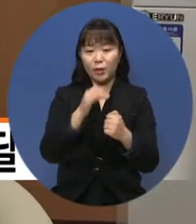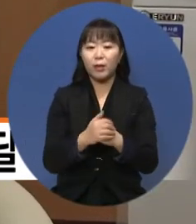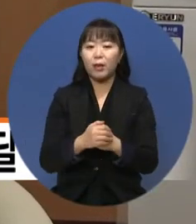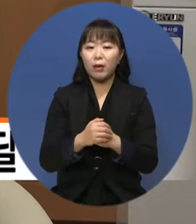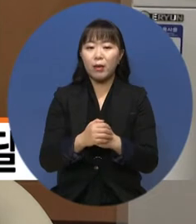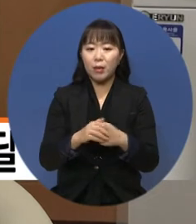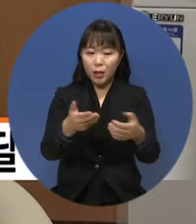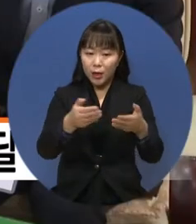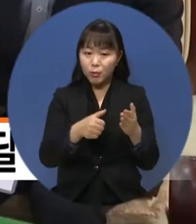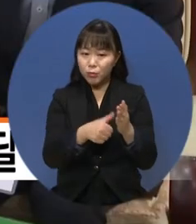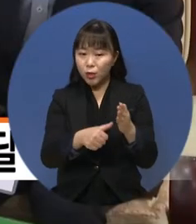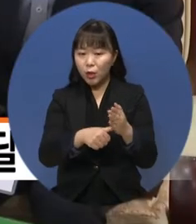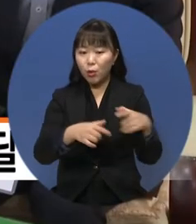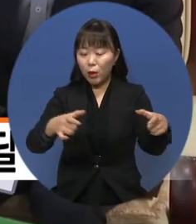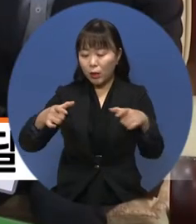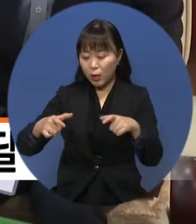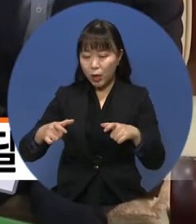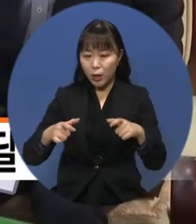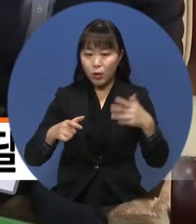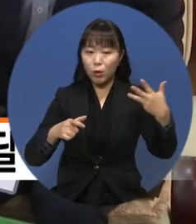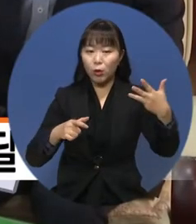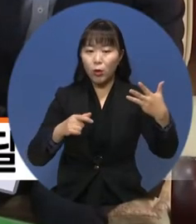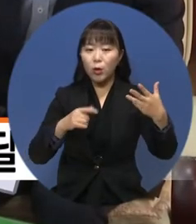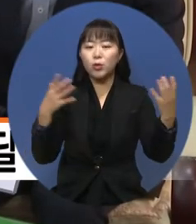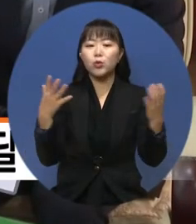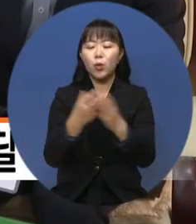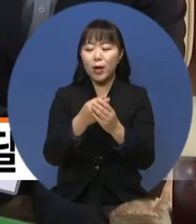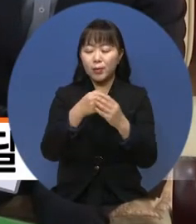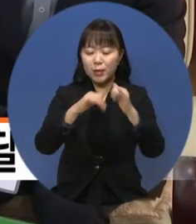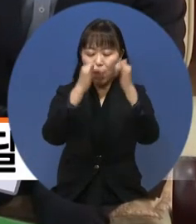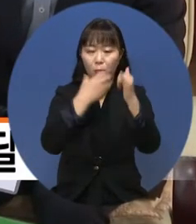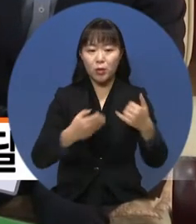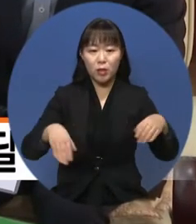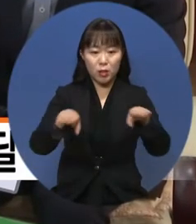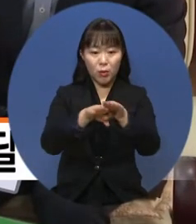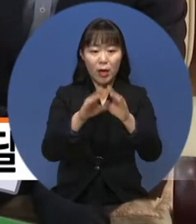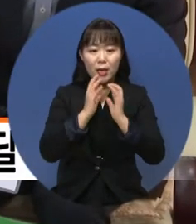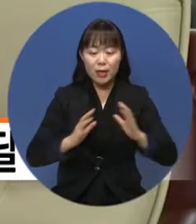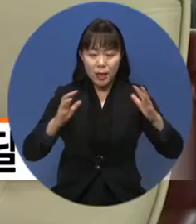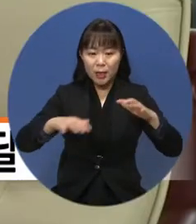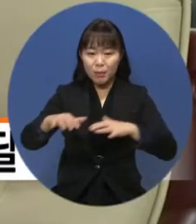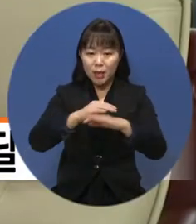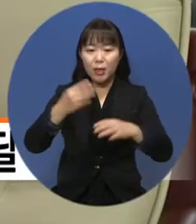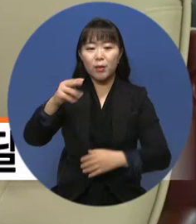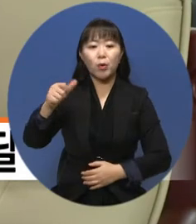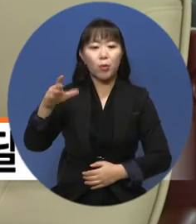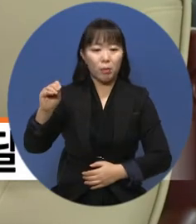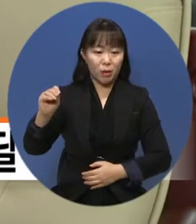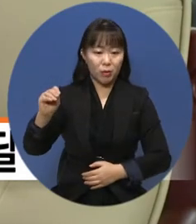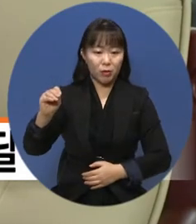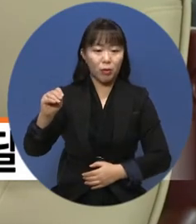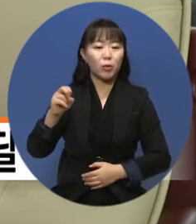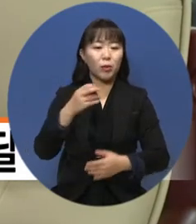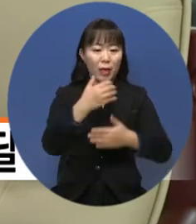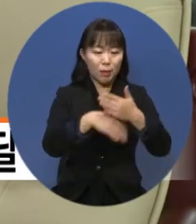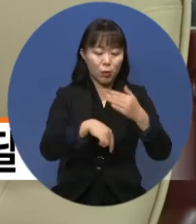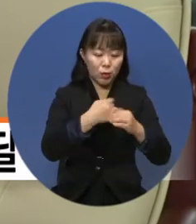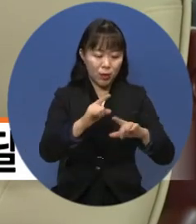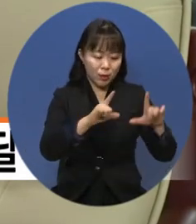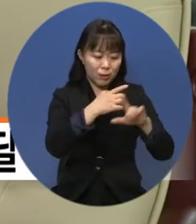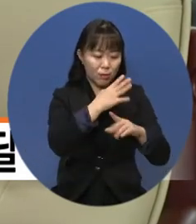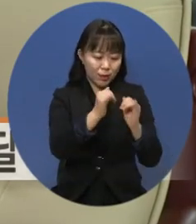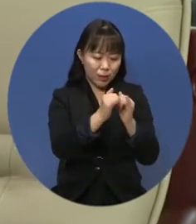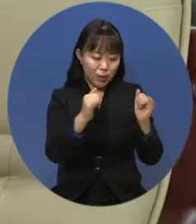전달받은 성품을 관내 8곳에 종합사회복지관 김장 비용의 3500만원 나머지는 홀몸노인